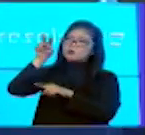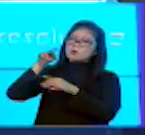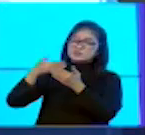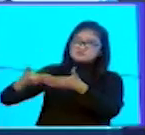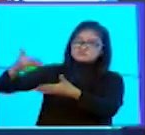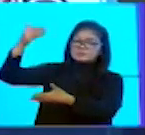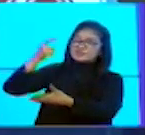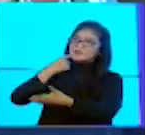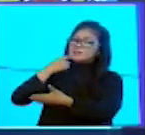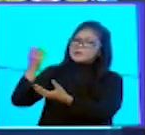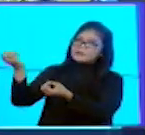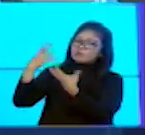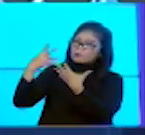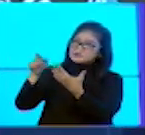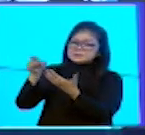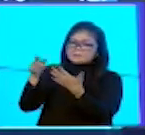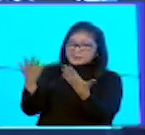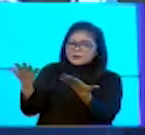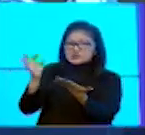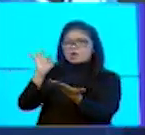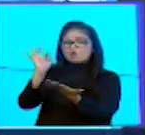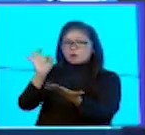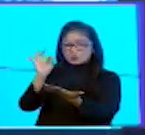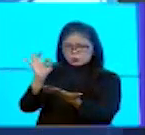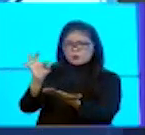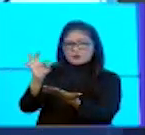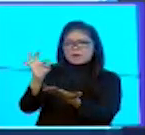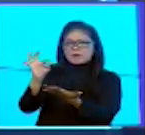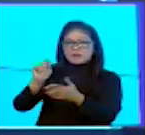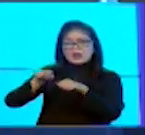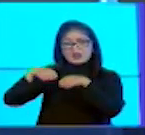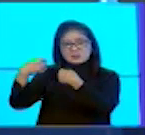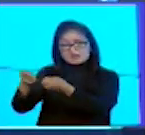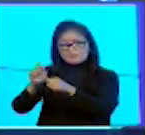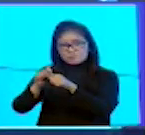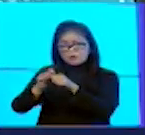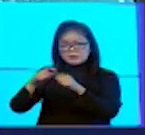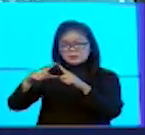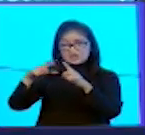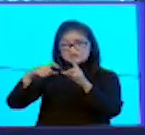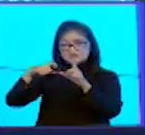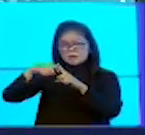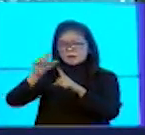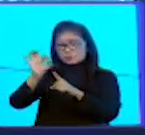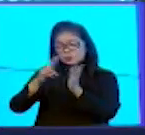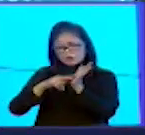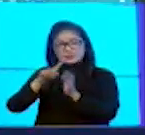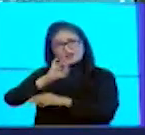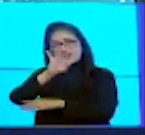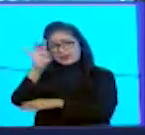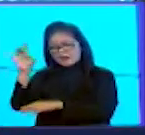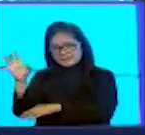informasi-informasi bagaimana cara orang tua melakukan pengajuan akun sampai dengan pilih sekolah. Kemudian bagi orang tua